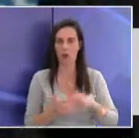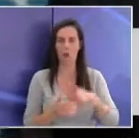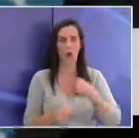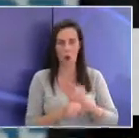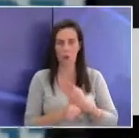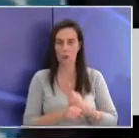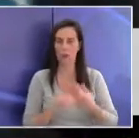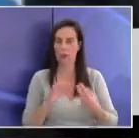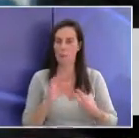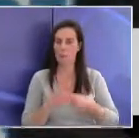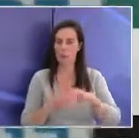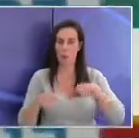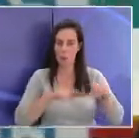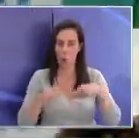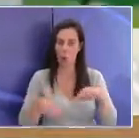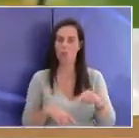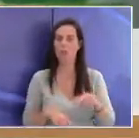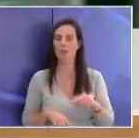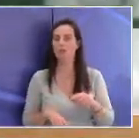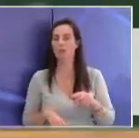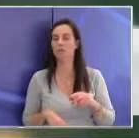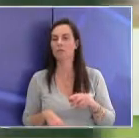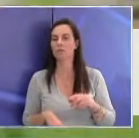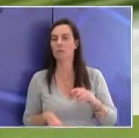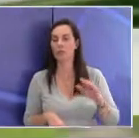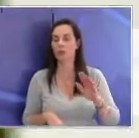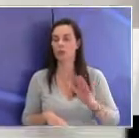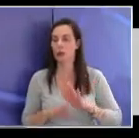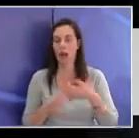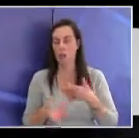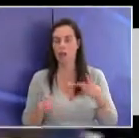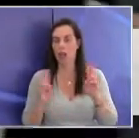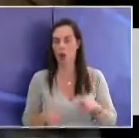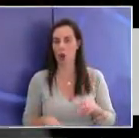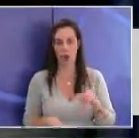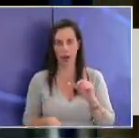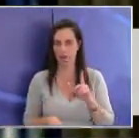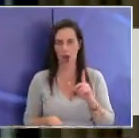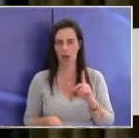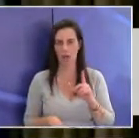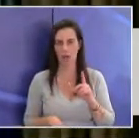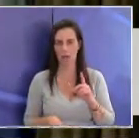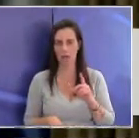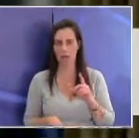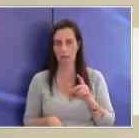עוסק במדיניות חוץ, ככל יכולתי. אבל העולם לא עומד